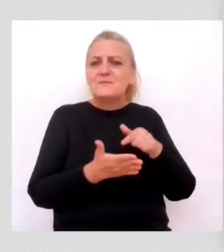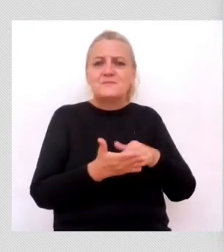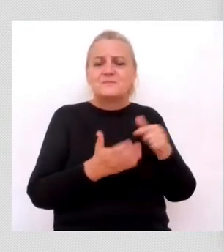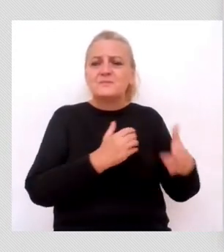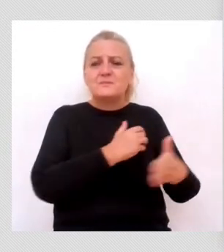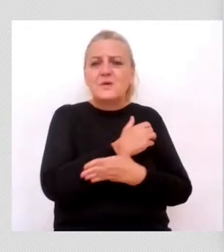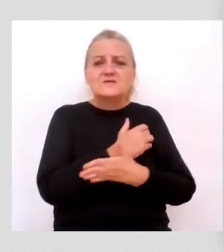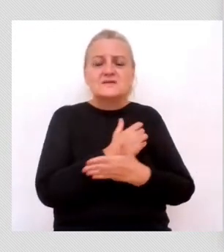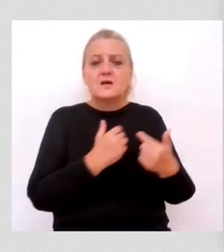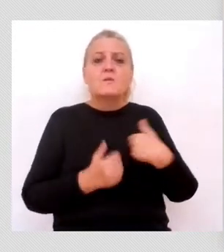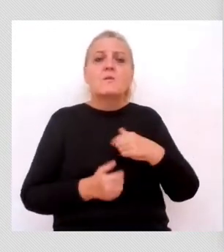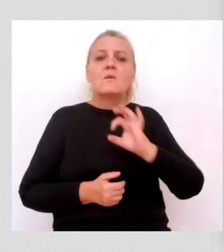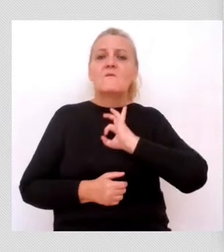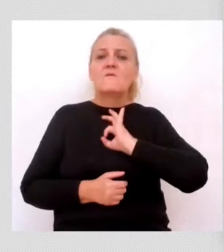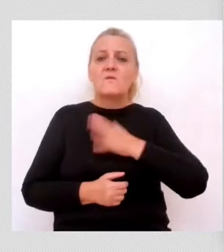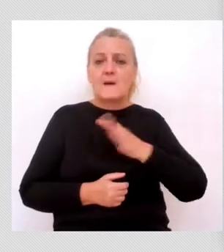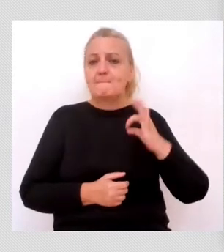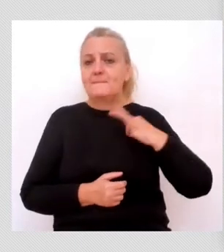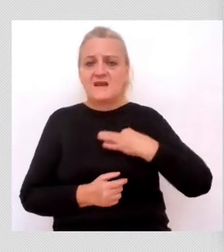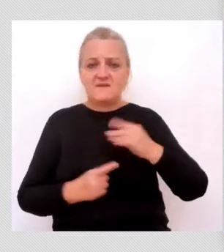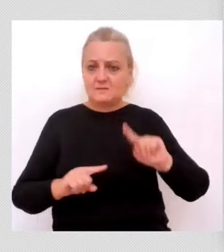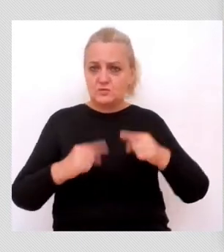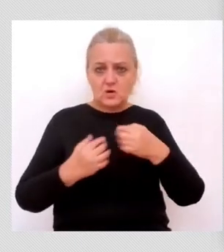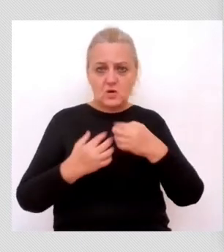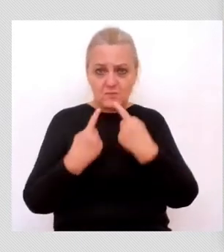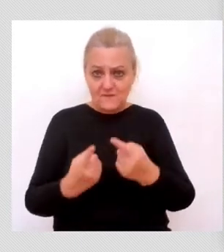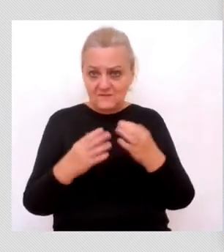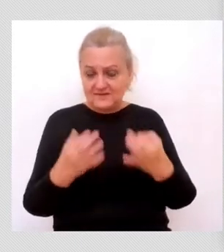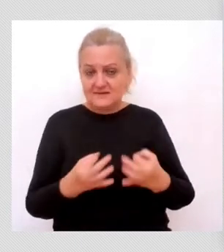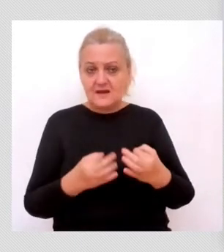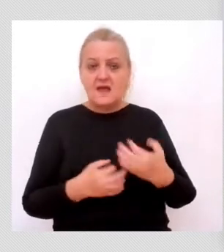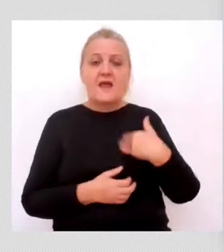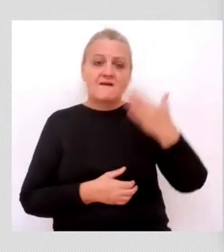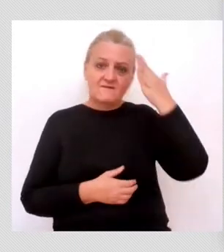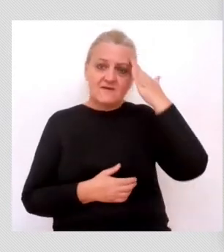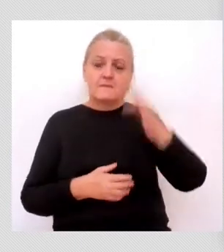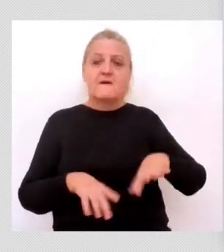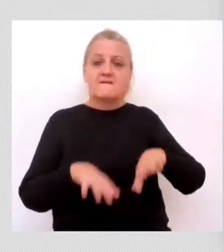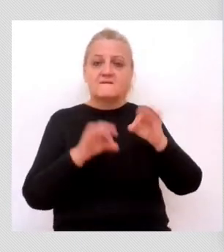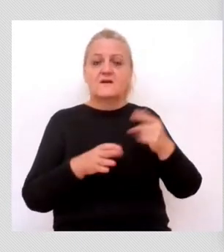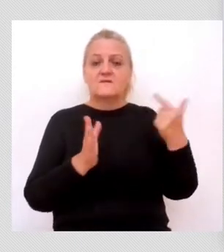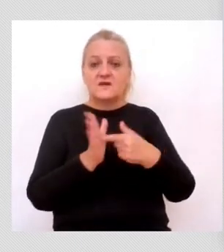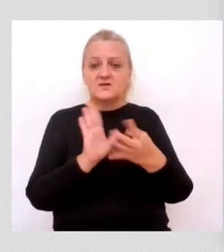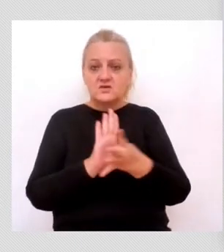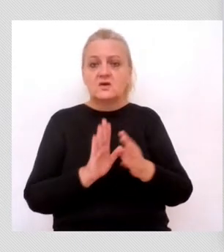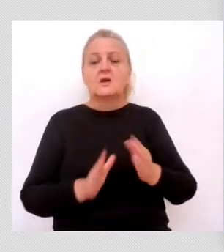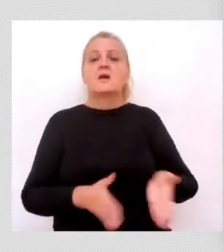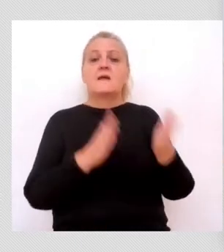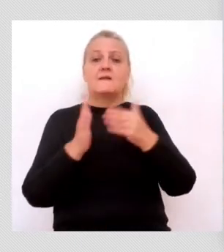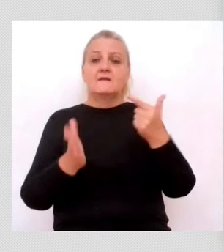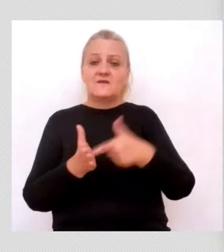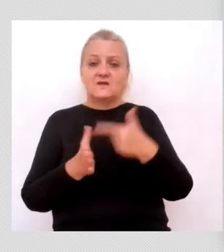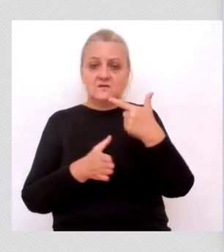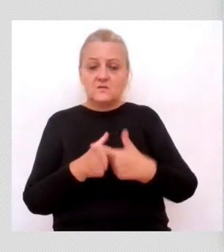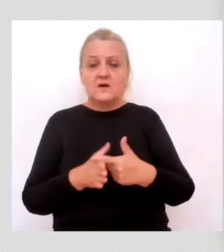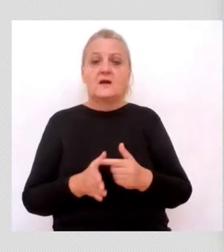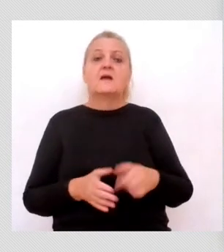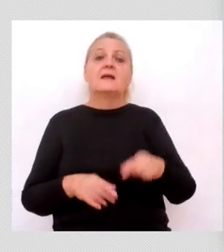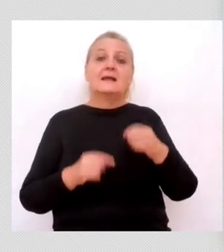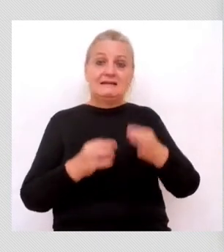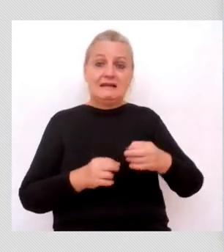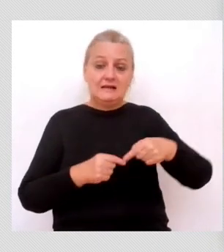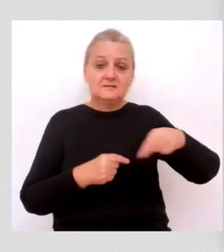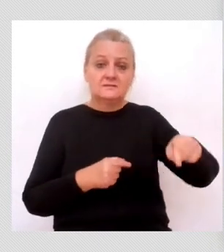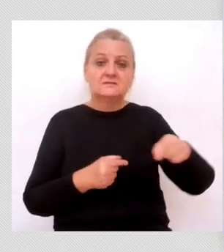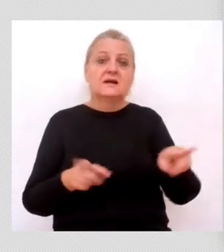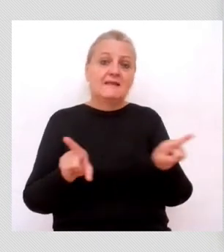mówię teraz o swoim prywatnym przekonaniu, ja wiem, że wybory i 2019, i 2020, i te nadchodzące